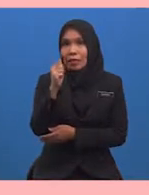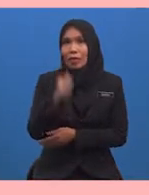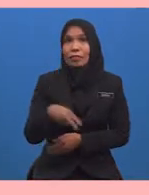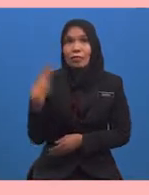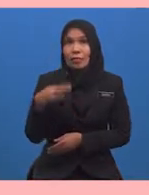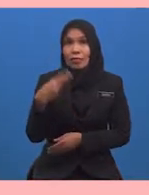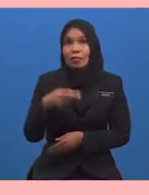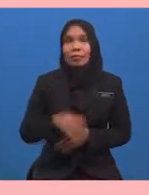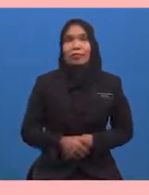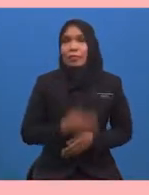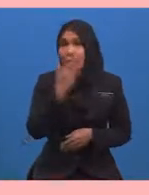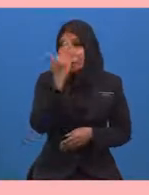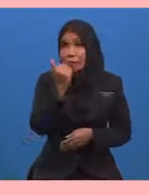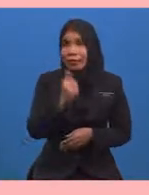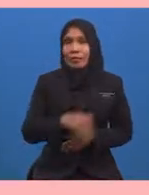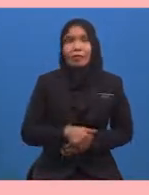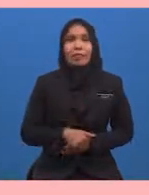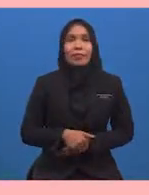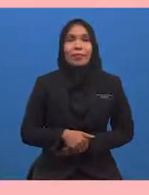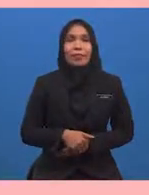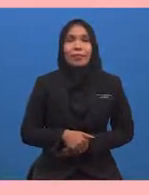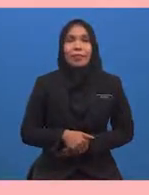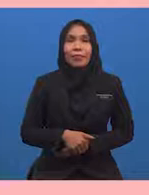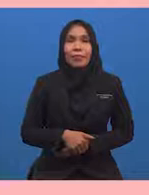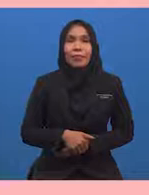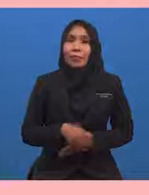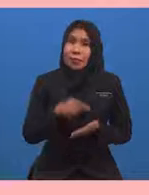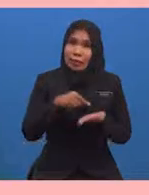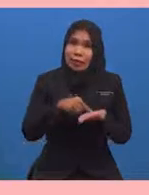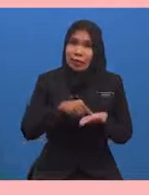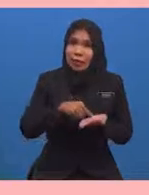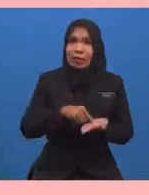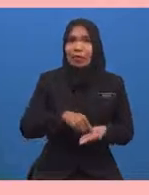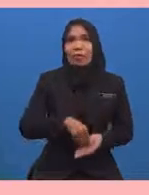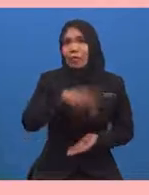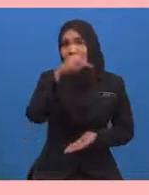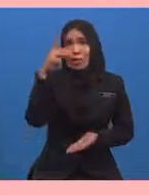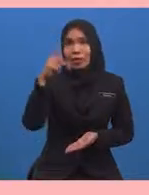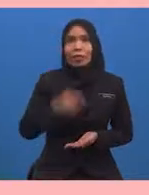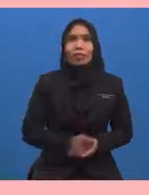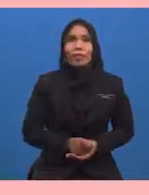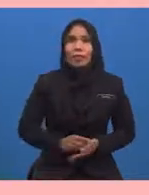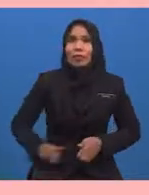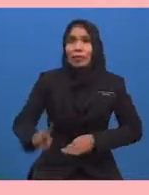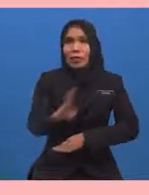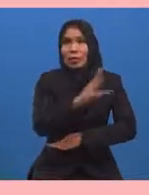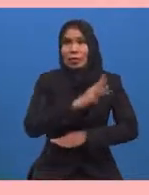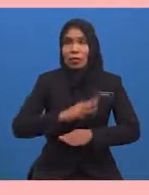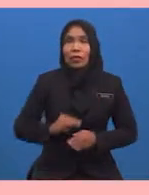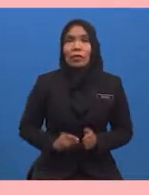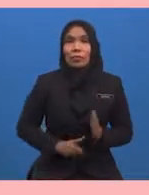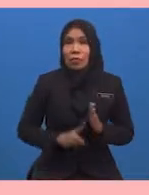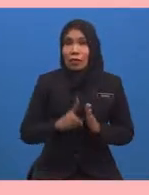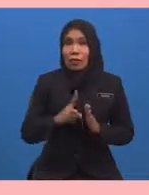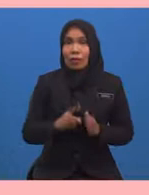Mengapa ya murid-murid? Hal ini disebabkan kawasan tanah tinggi menerima